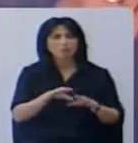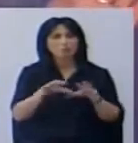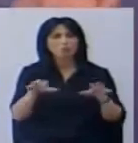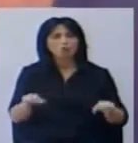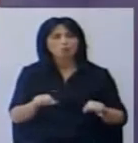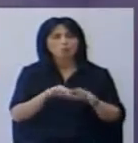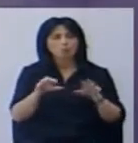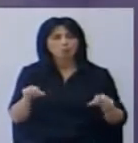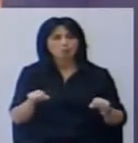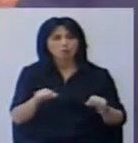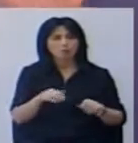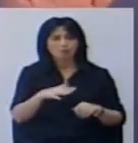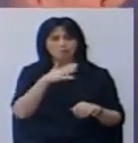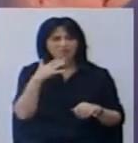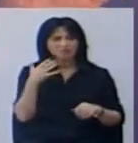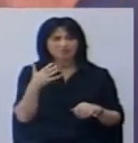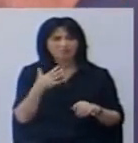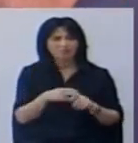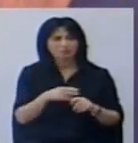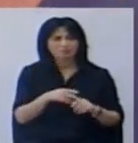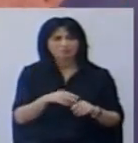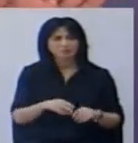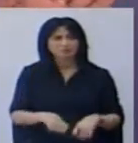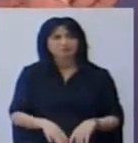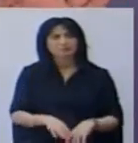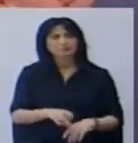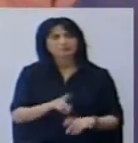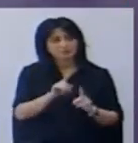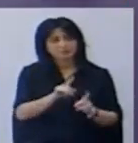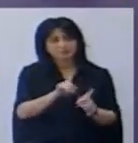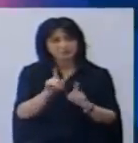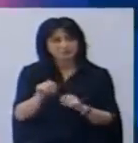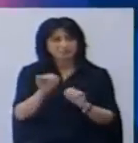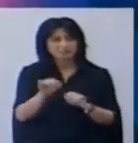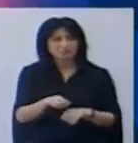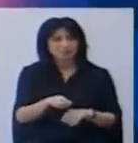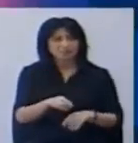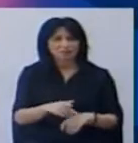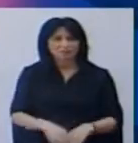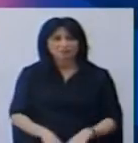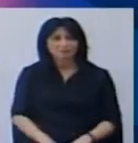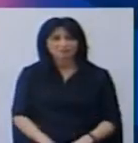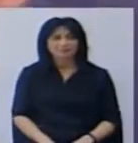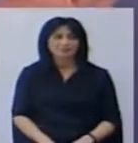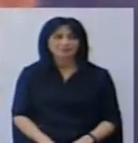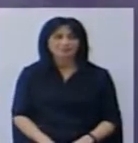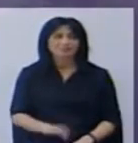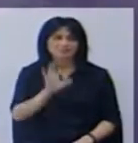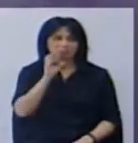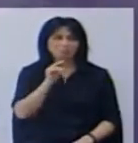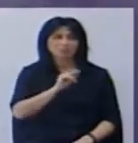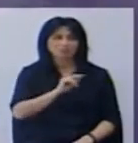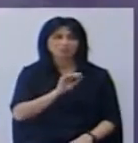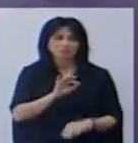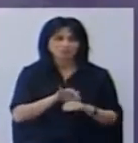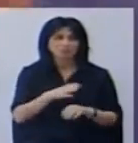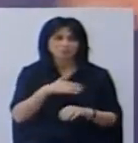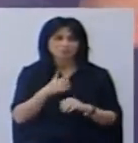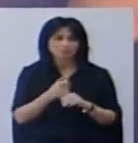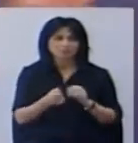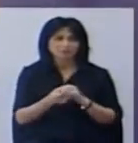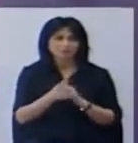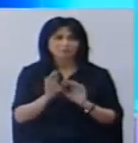მონოპოლიები გვაქვს იმაზე წამლის ფარმაციის ბაზარზე. ბუნებრივია ამ მიმართულებითაც სერიოზული სამუშაოა და ჩემი თავარი